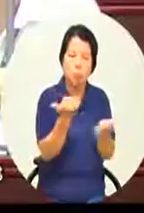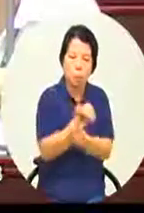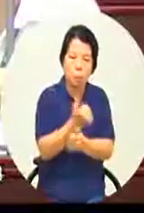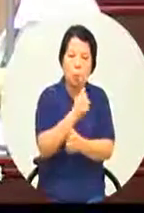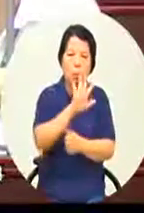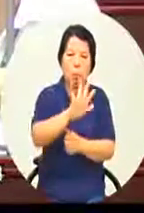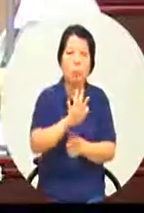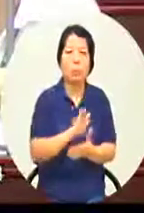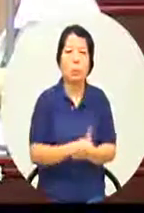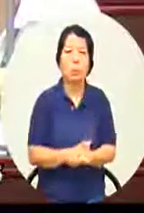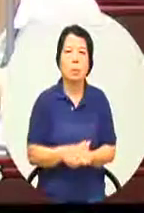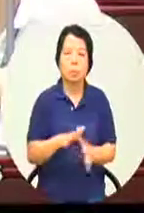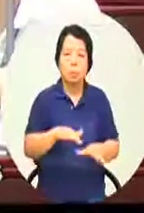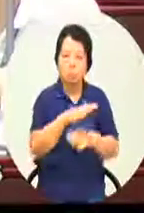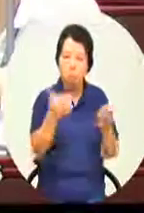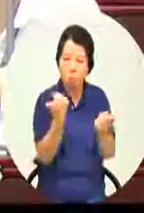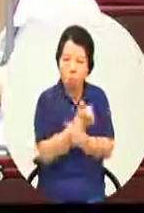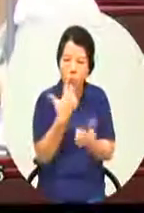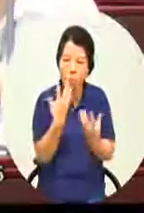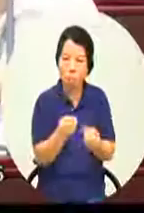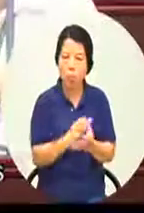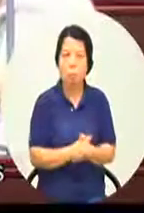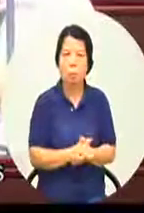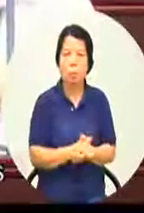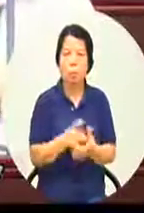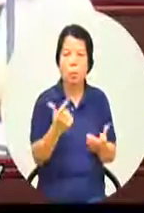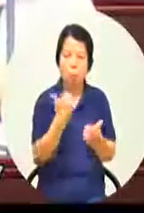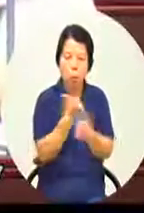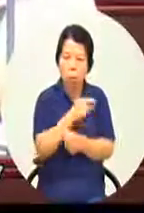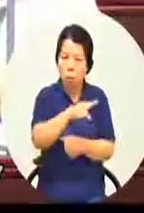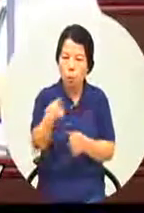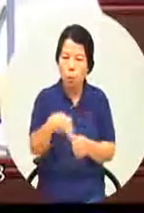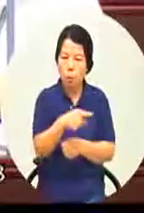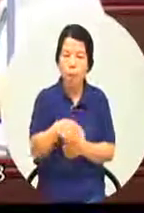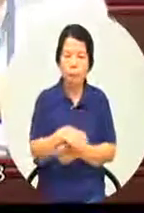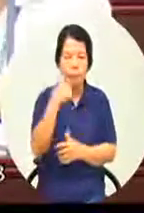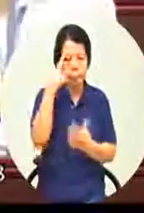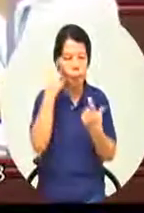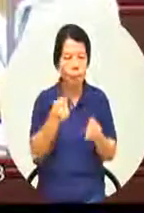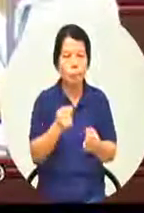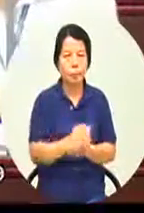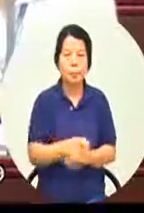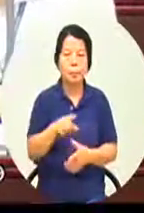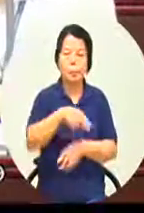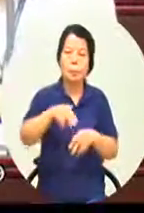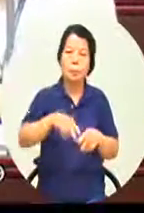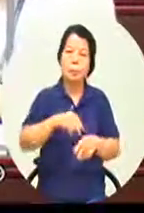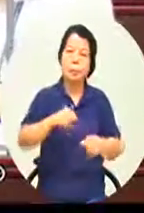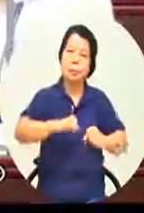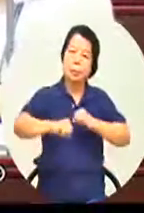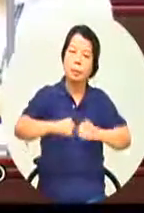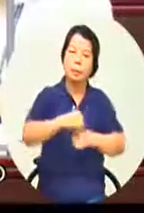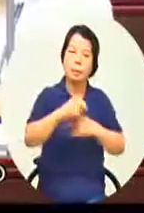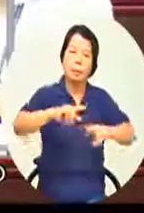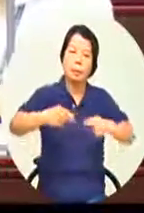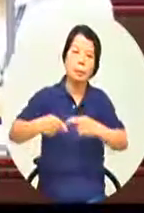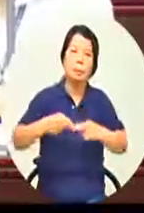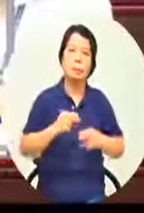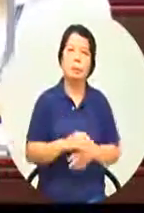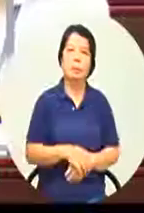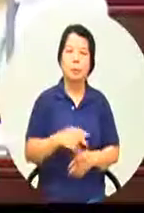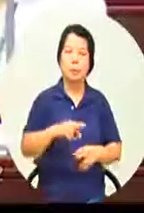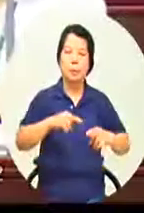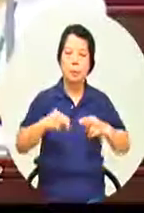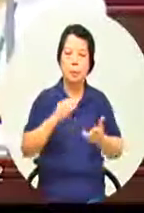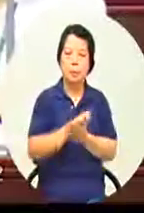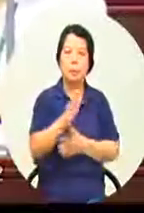方案的。那么如果这些替代方案可以得到民众的认同，他甚至做他的行为的改变，这样的一个改变